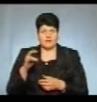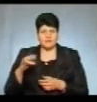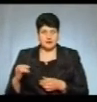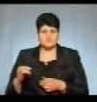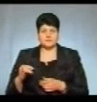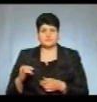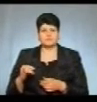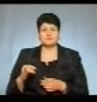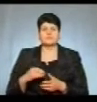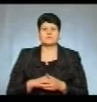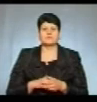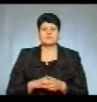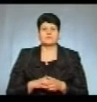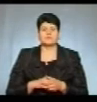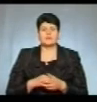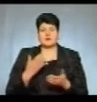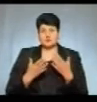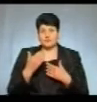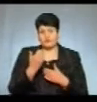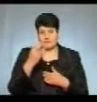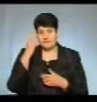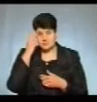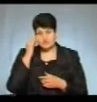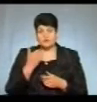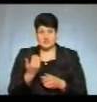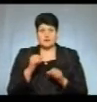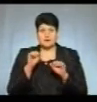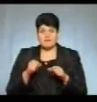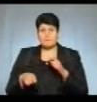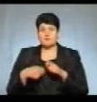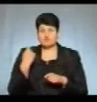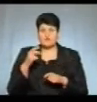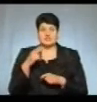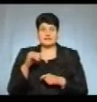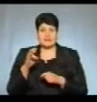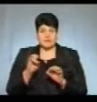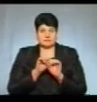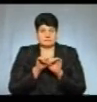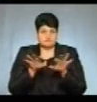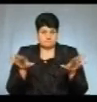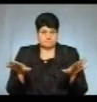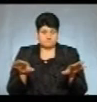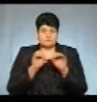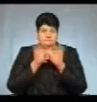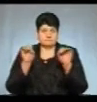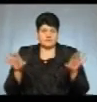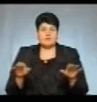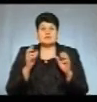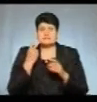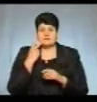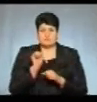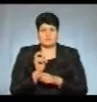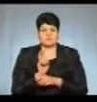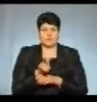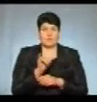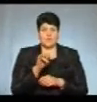скажімо, ви вважаєте, що ваші права порушуються, що ваші дані передаються, то завжди можна звернутися до уповноваженого.